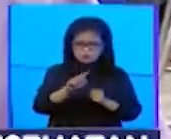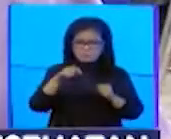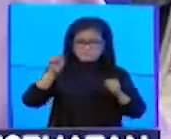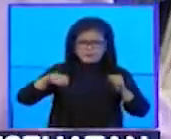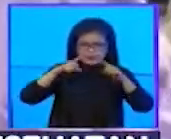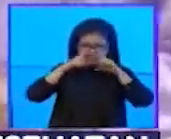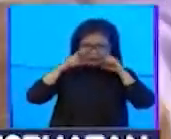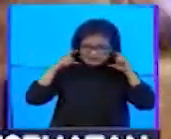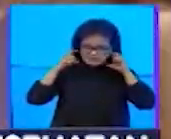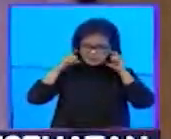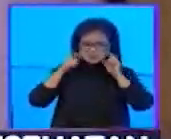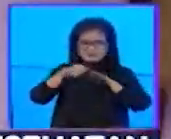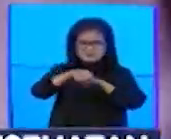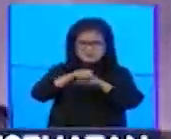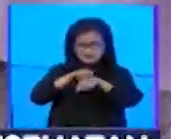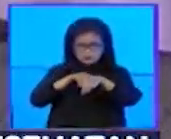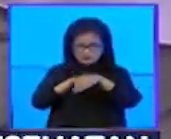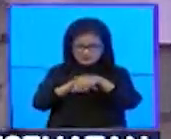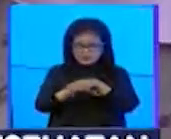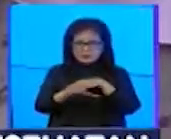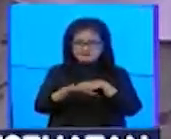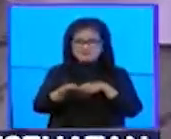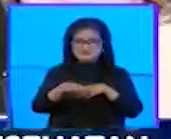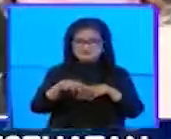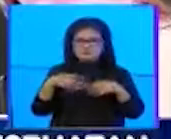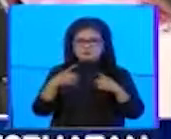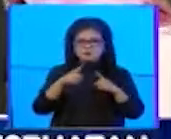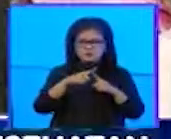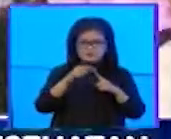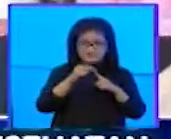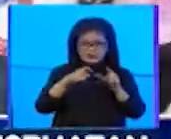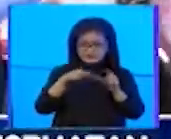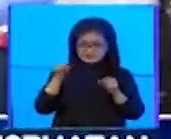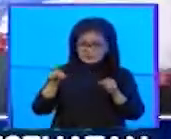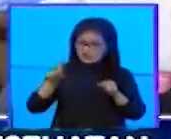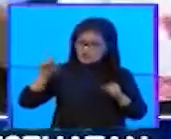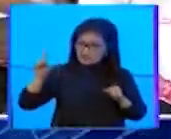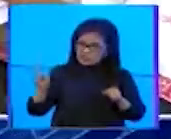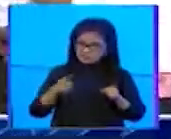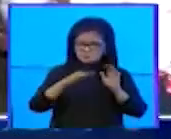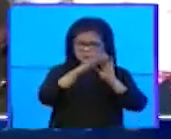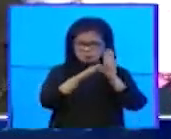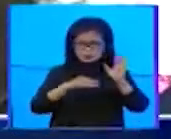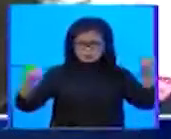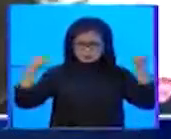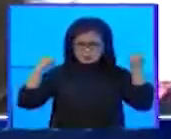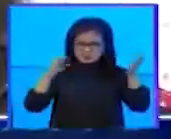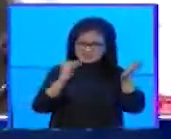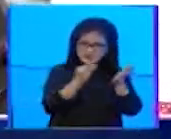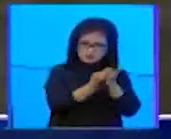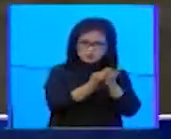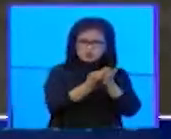hand gloves atau sarung tangan, dan juga dipastikan bahwa di dalam TPS pun mereka tetap menerapkan protokol kesehatan sesuai yang telah